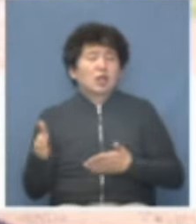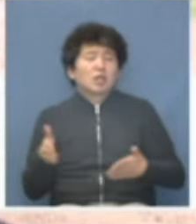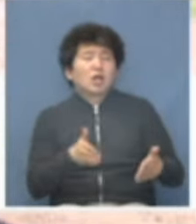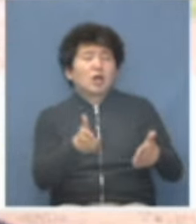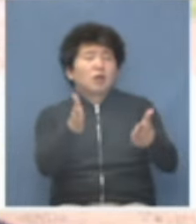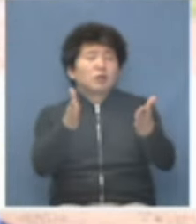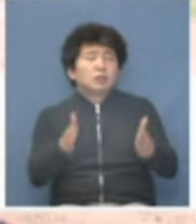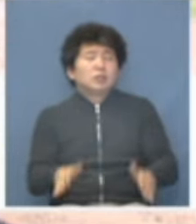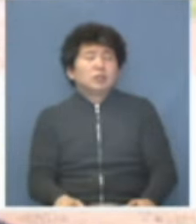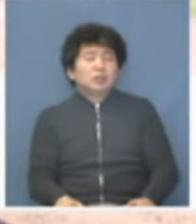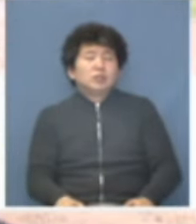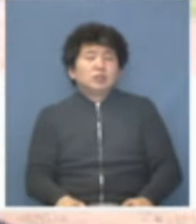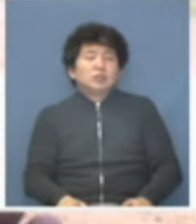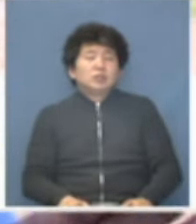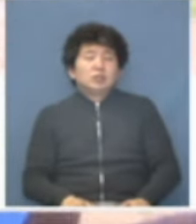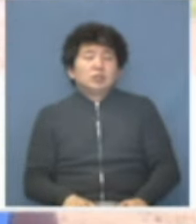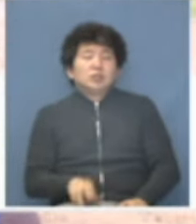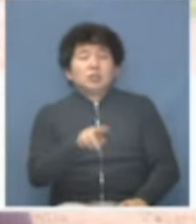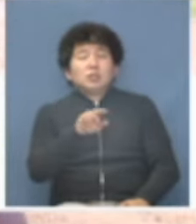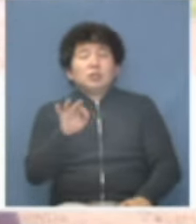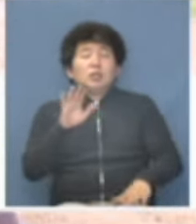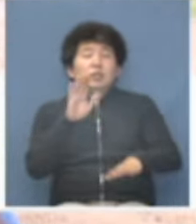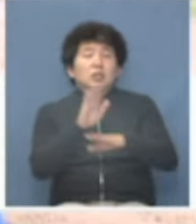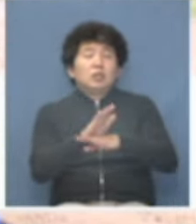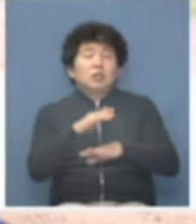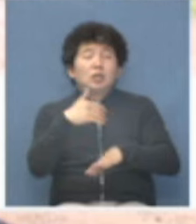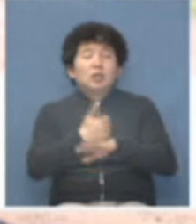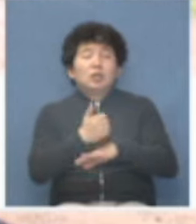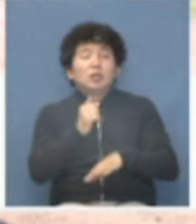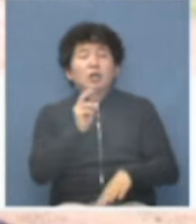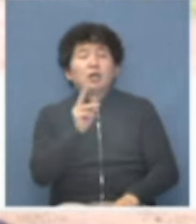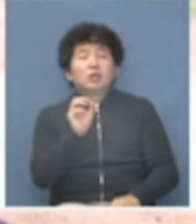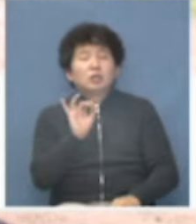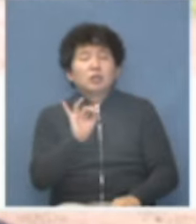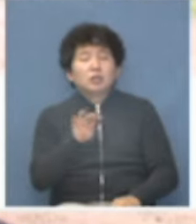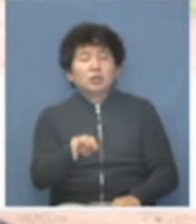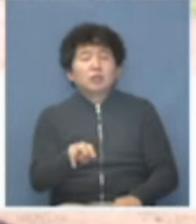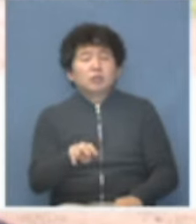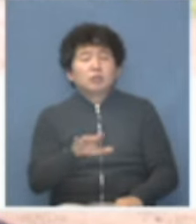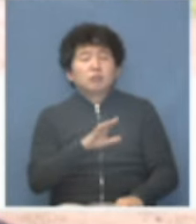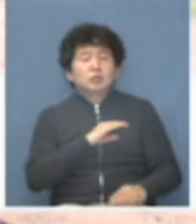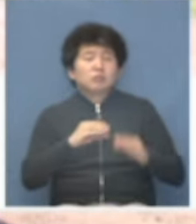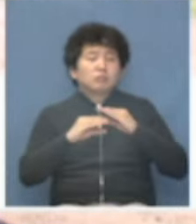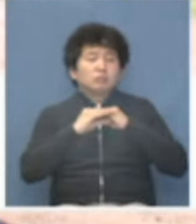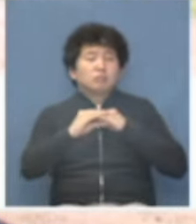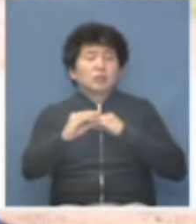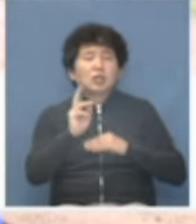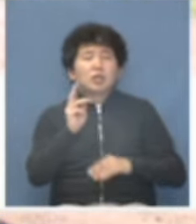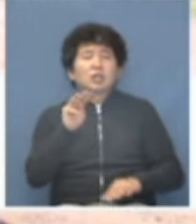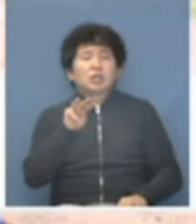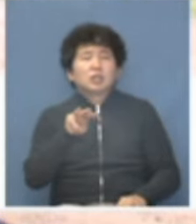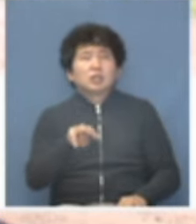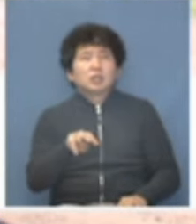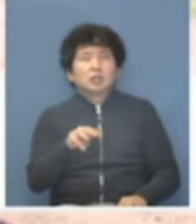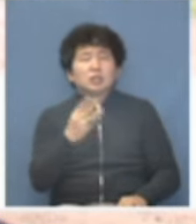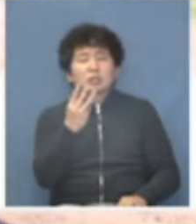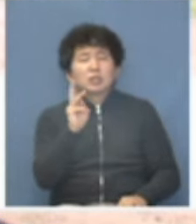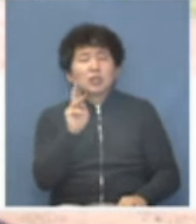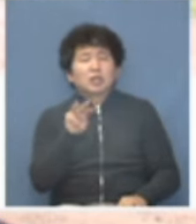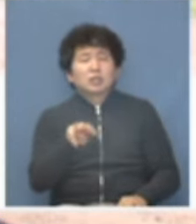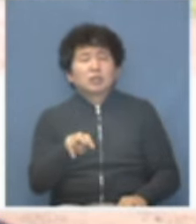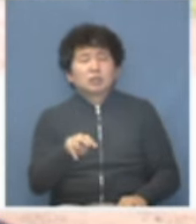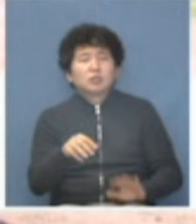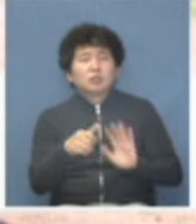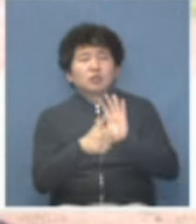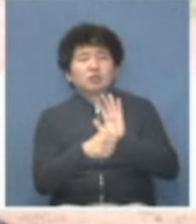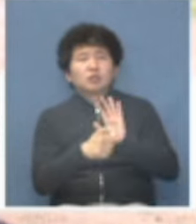По поручению акима области были выделены средства на благоустройство села. Были заасфальтированы 3 километра 601 метр улиц.